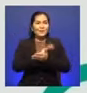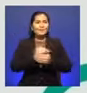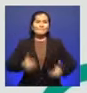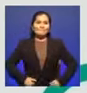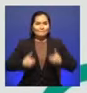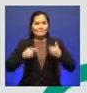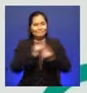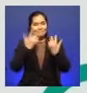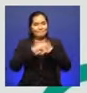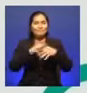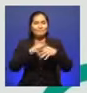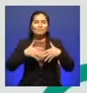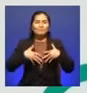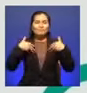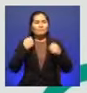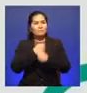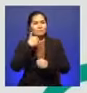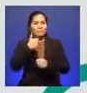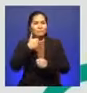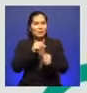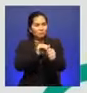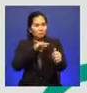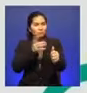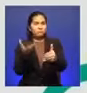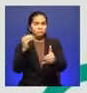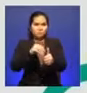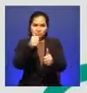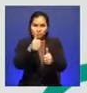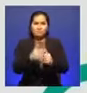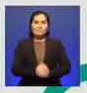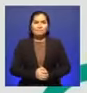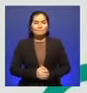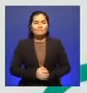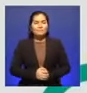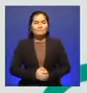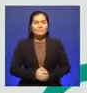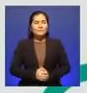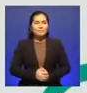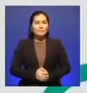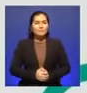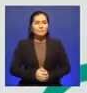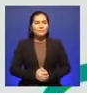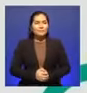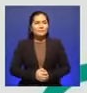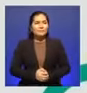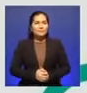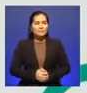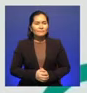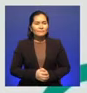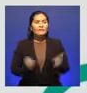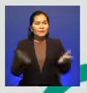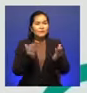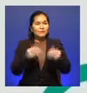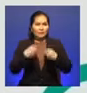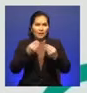อยู่ในสังคมอย่างมีความสุขนะครับมีภาวะความเป็นผู้นำมากขึ้นนะครับแล้วก็ในเรื่องของการส่งเสริมการเรียนรู้ตล